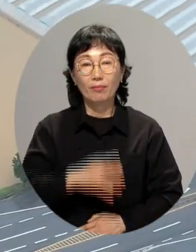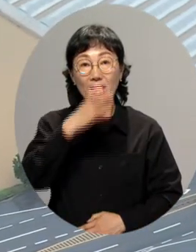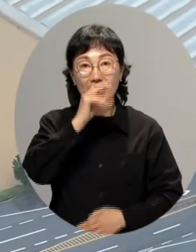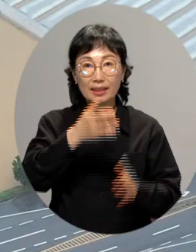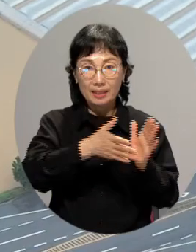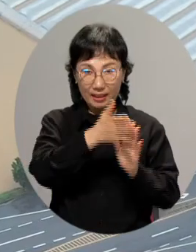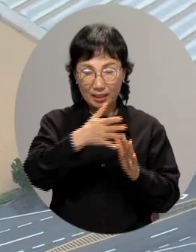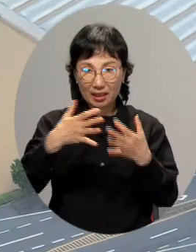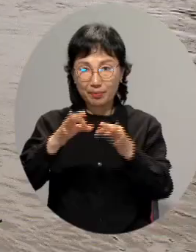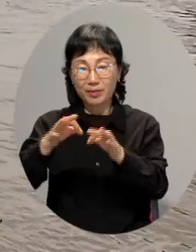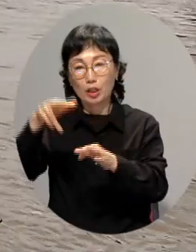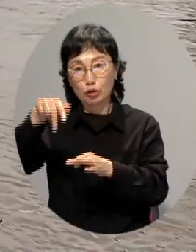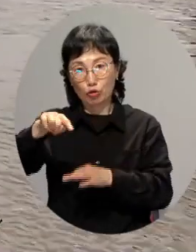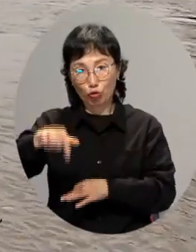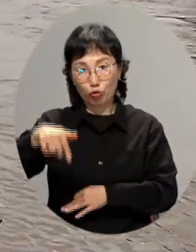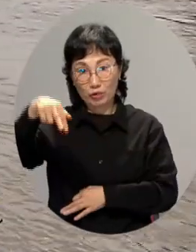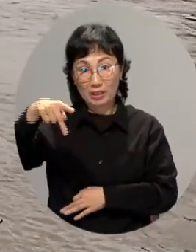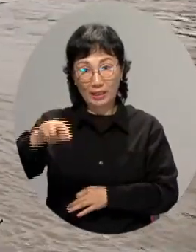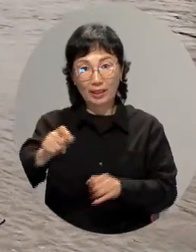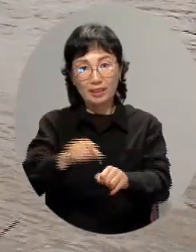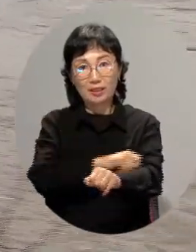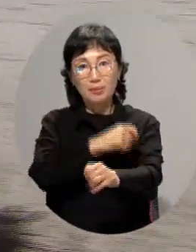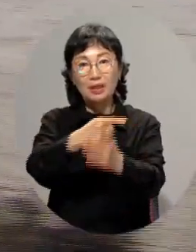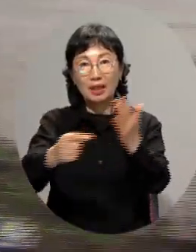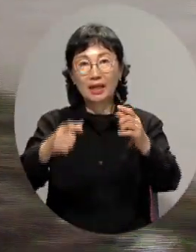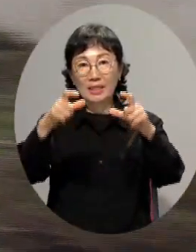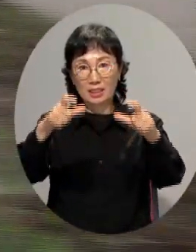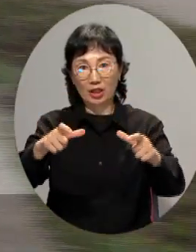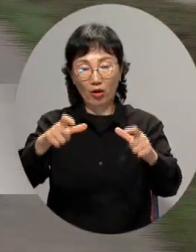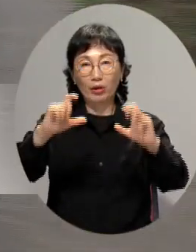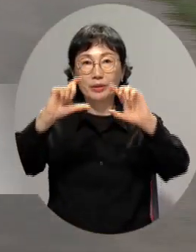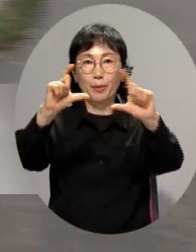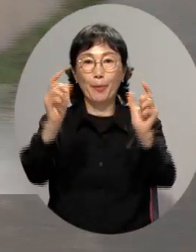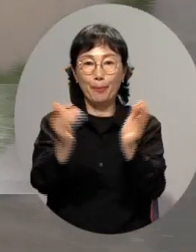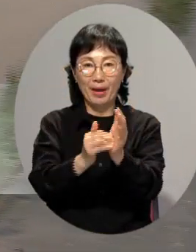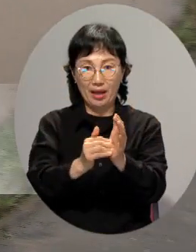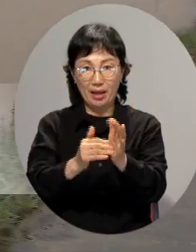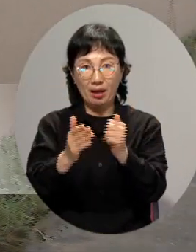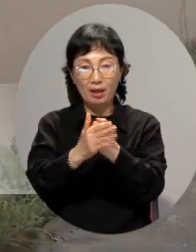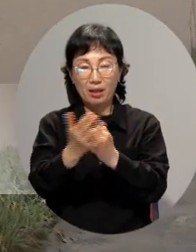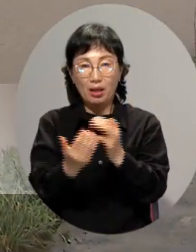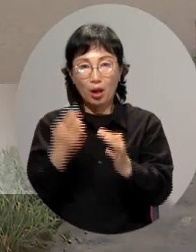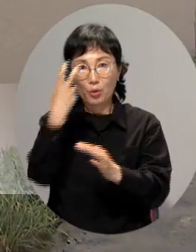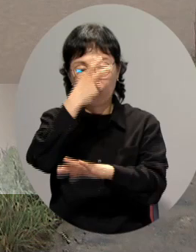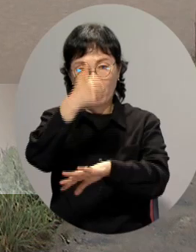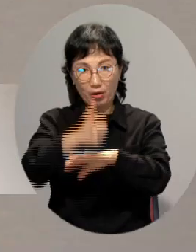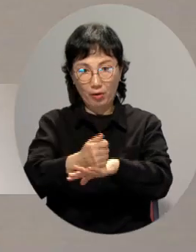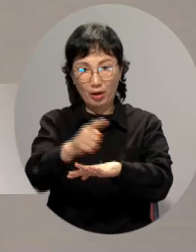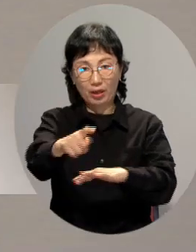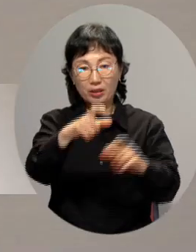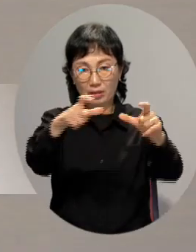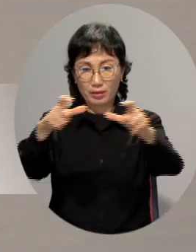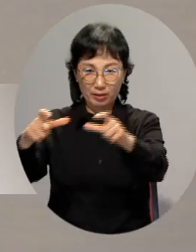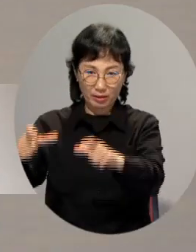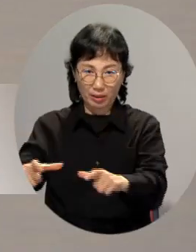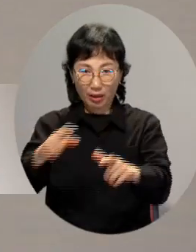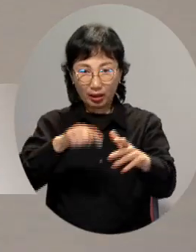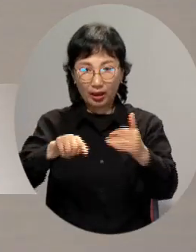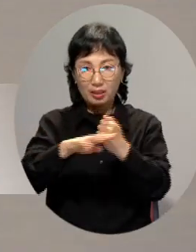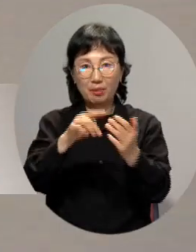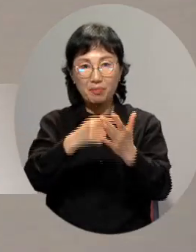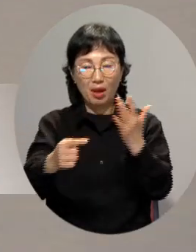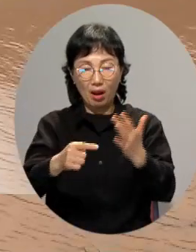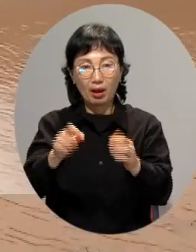익산시와 김제 죽산면이 특별재난지역으로 선포됐습니다. 사전조사 결과 이들 지역의 피해액이